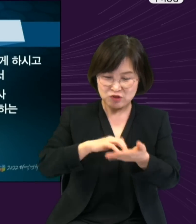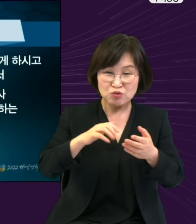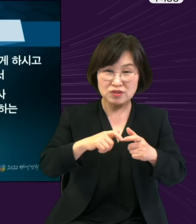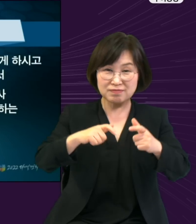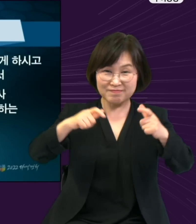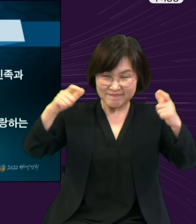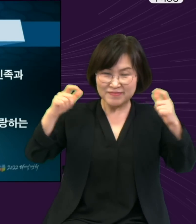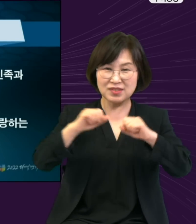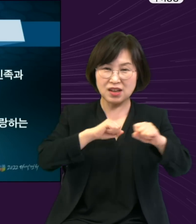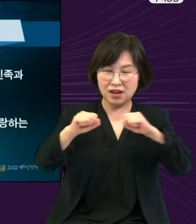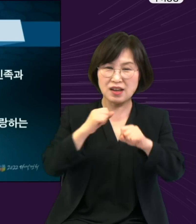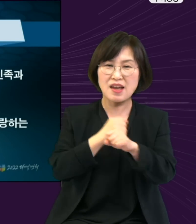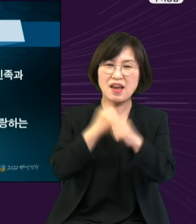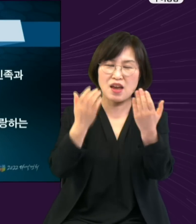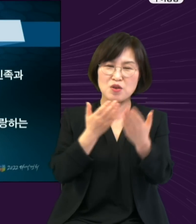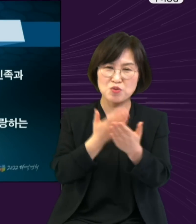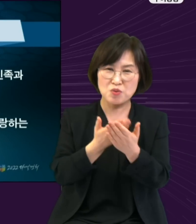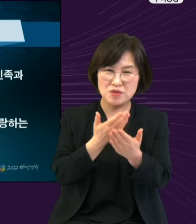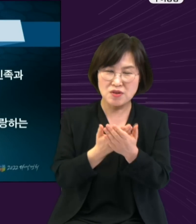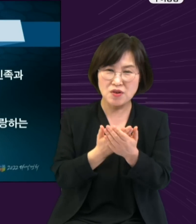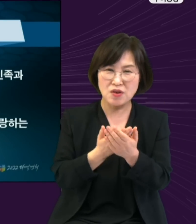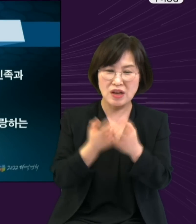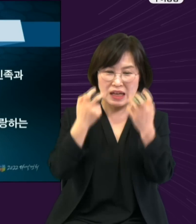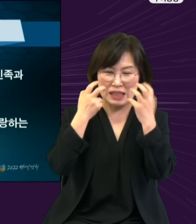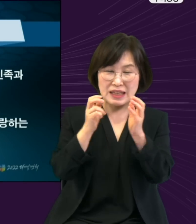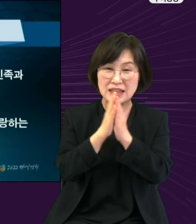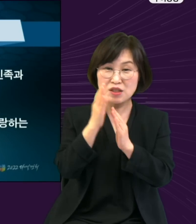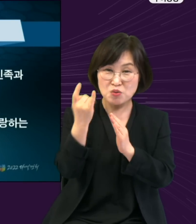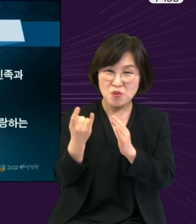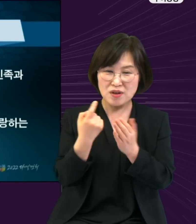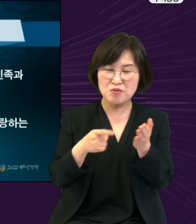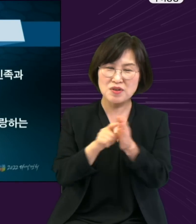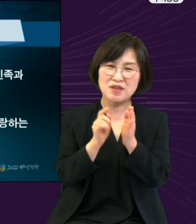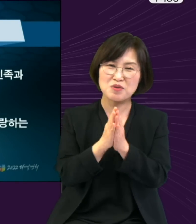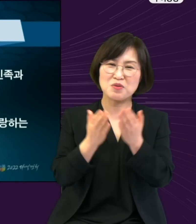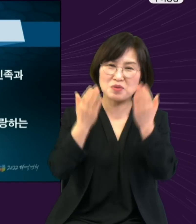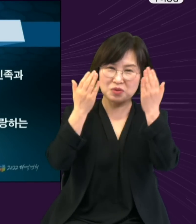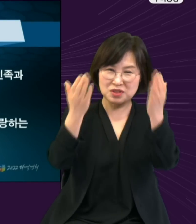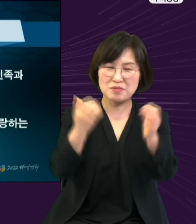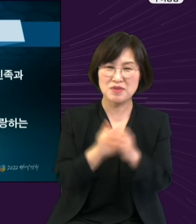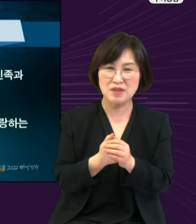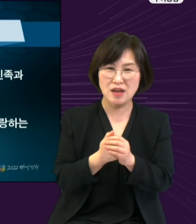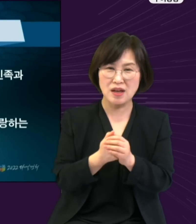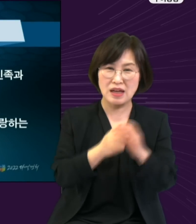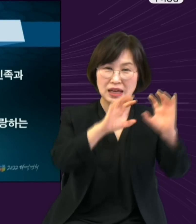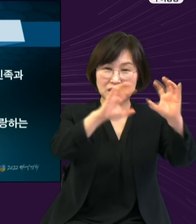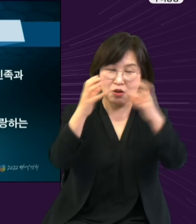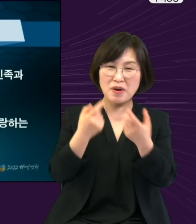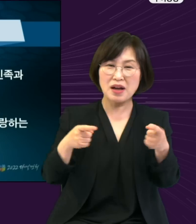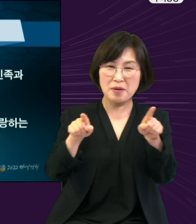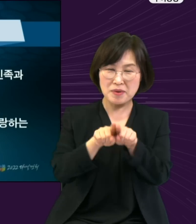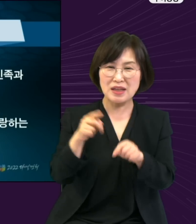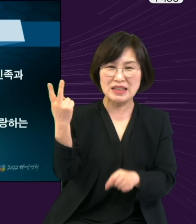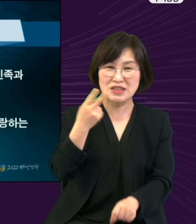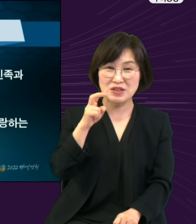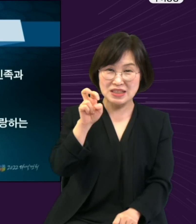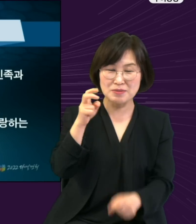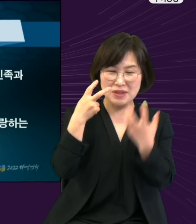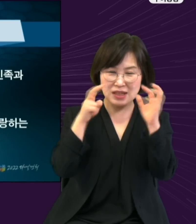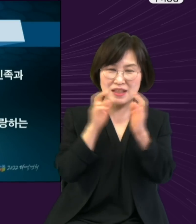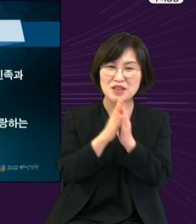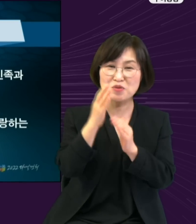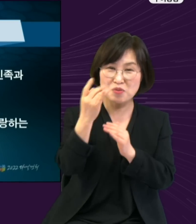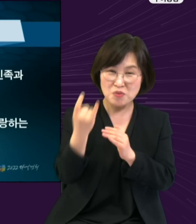역사가 일어나게 하소서. 다니엘 기도회를 위하여 기도합니다. 열방과 함께하는 2022 다니엘